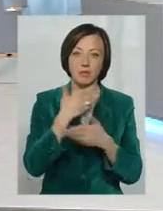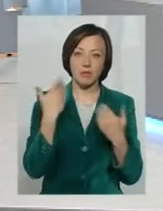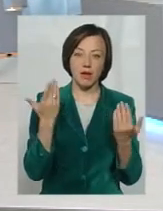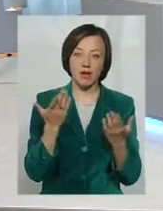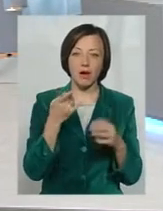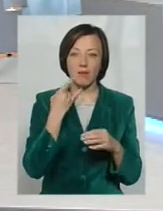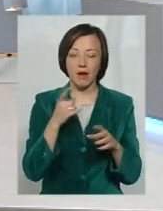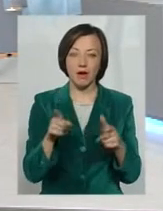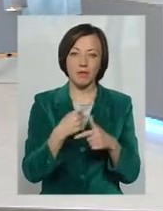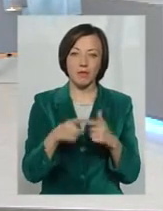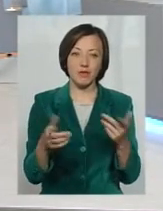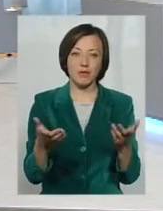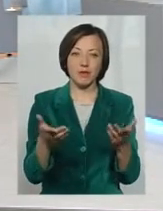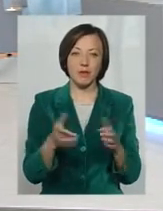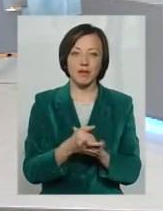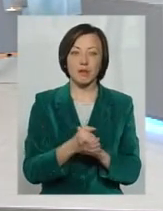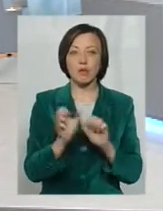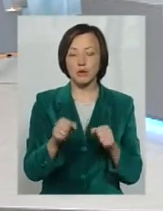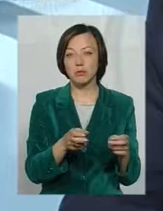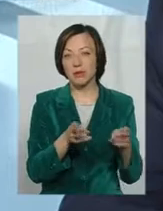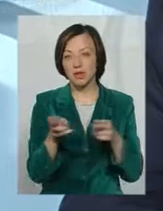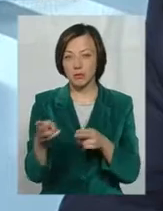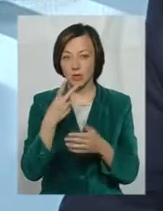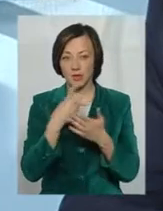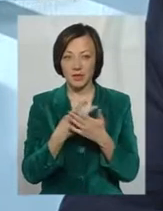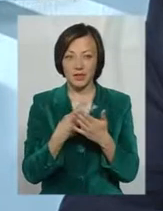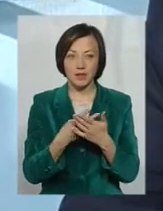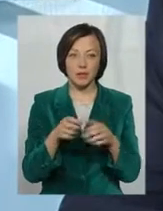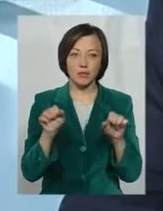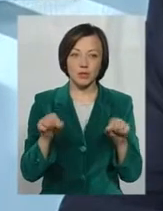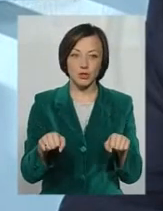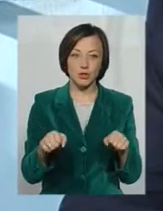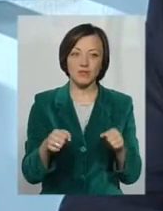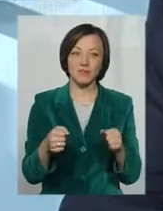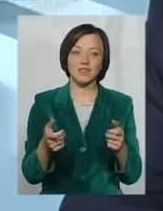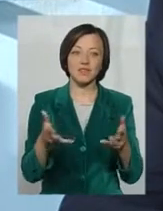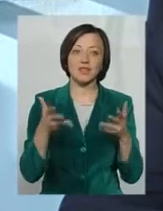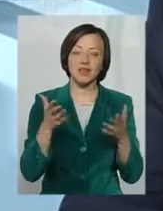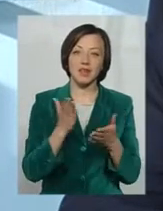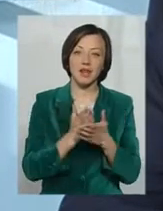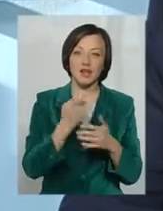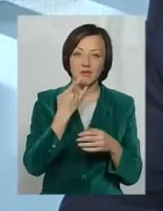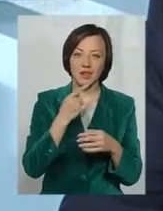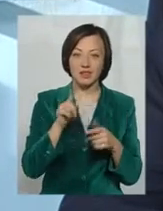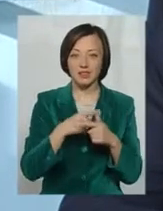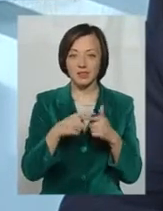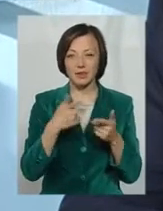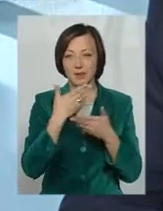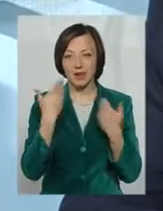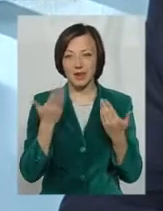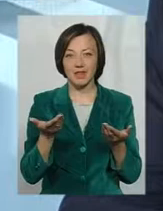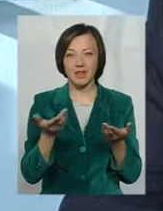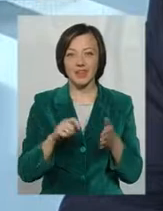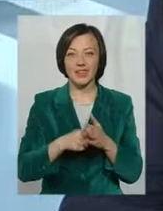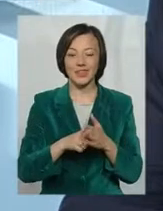акумулятора чи взагалі немає. Ну, можете двигуна. Приїхати так? Подивитися його, і в принципі можна встановити, чи є акумулятор в ньому чи ні. Ось тому. Ну, якщо